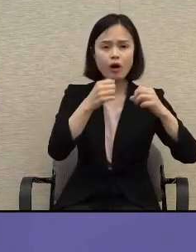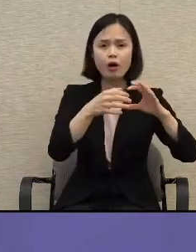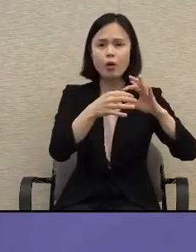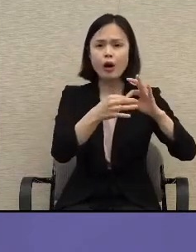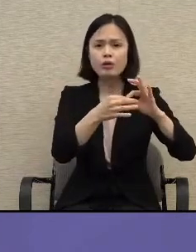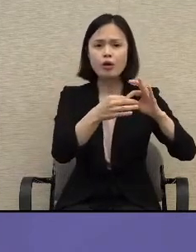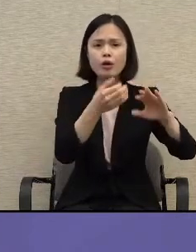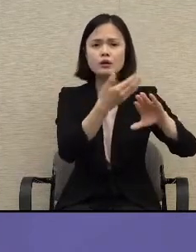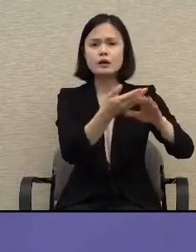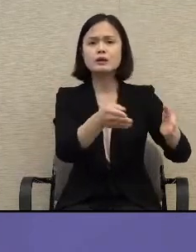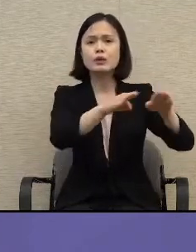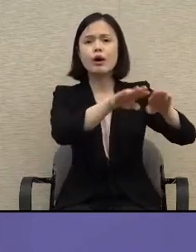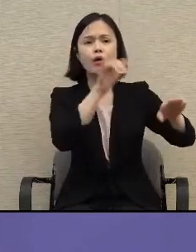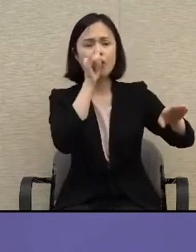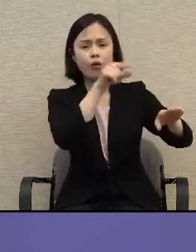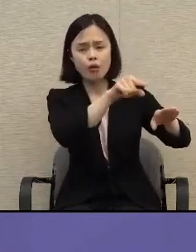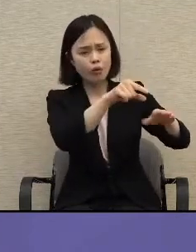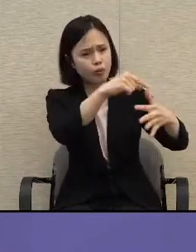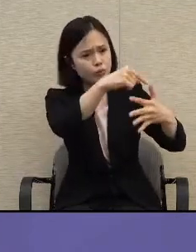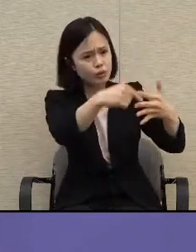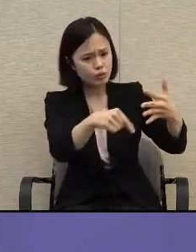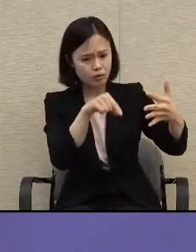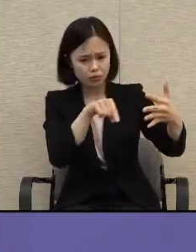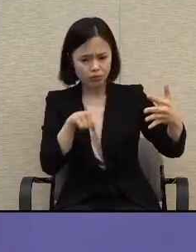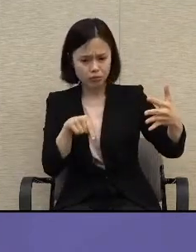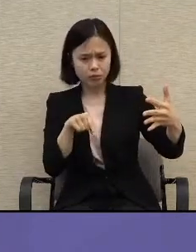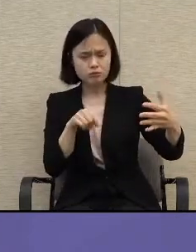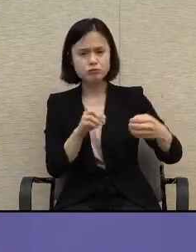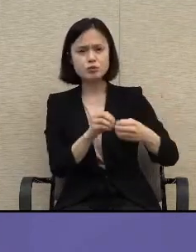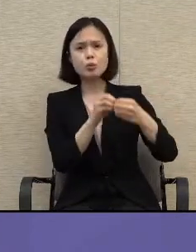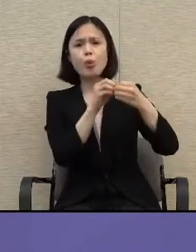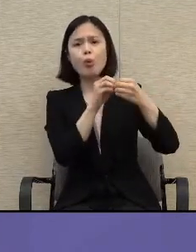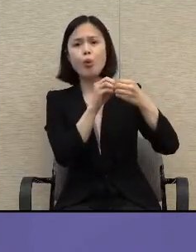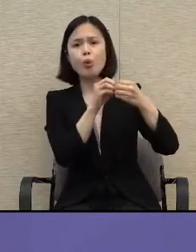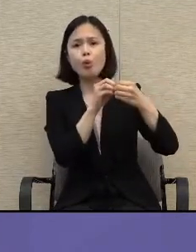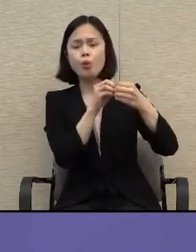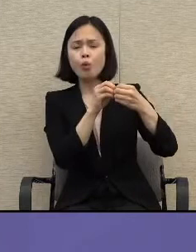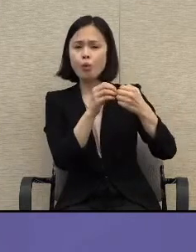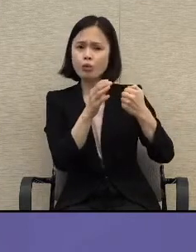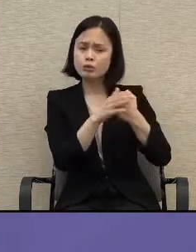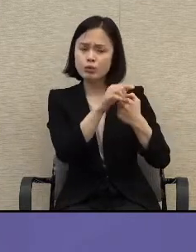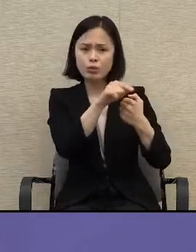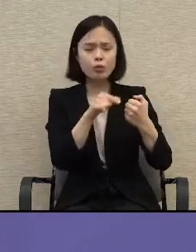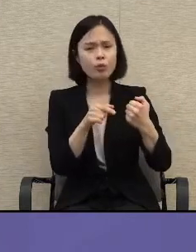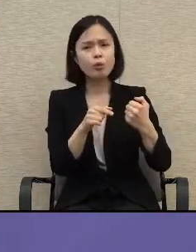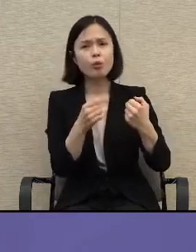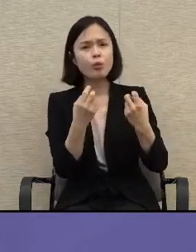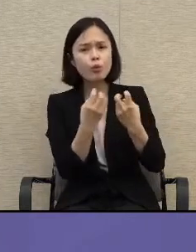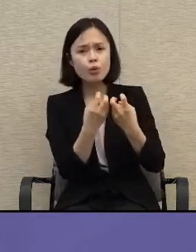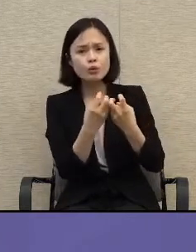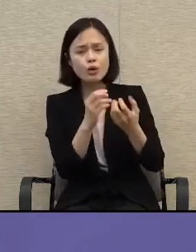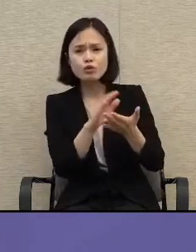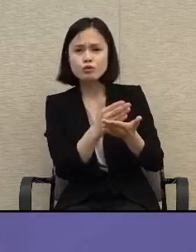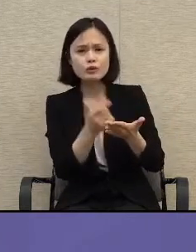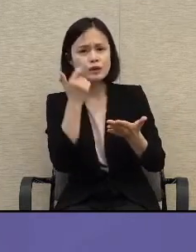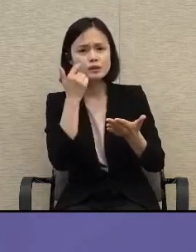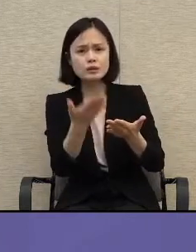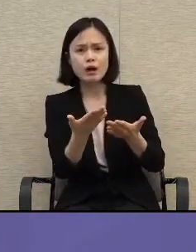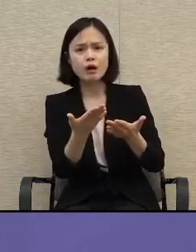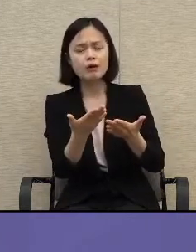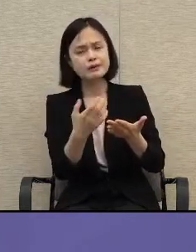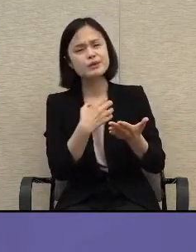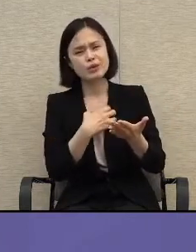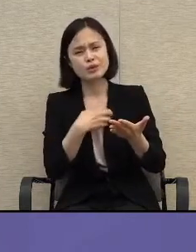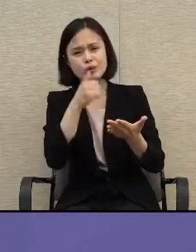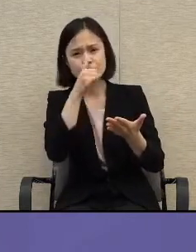좀 같이 부각이 되면서 지금 이제 그런 우려들이 함께 존재하고 있습니다. 이게 말씀드린 대로 아까